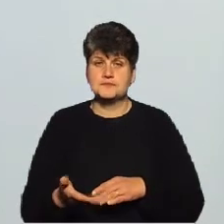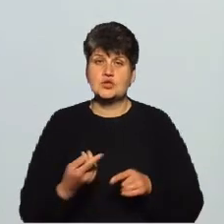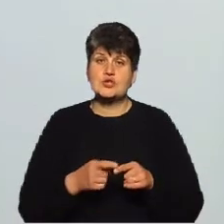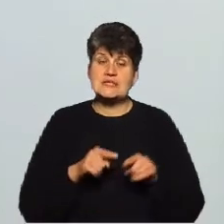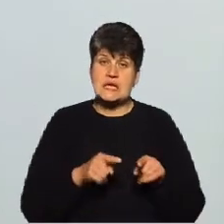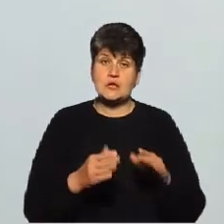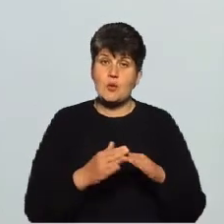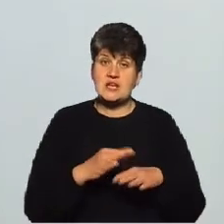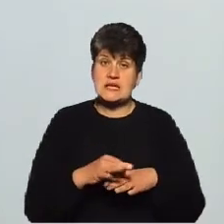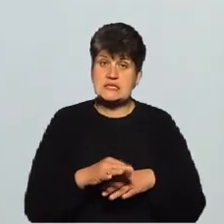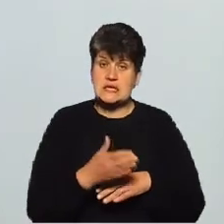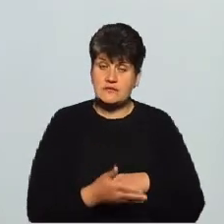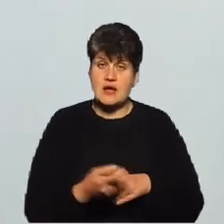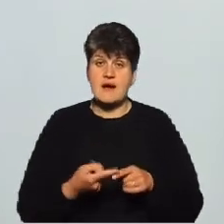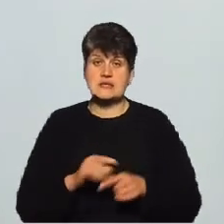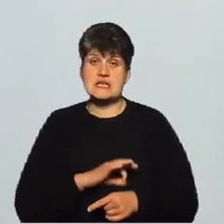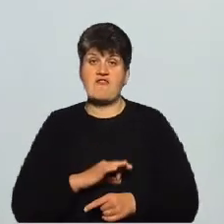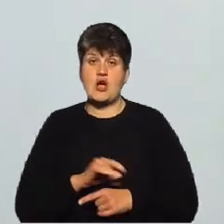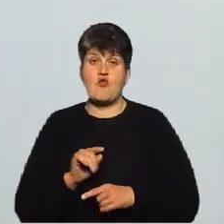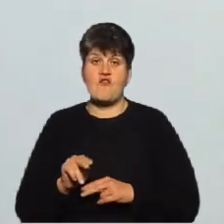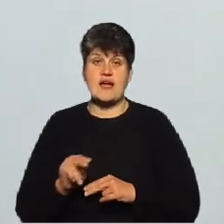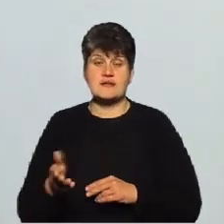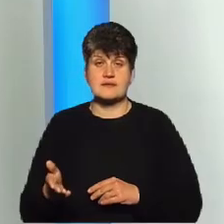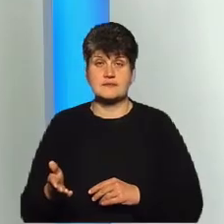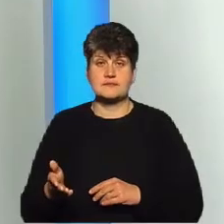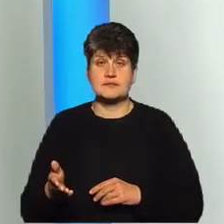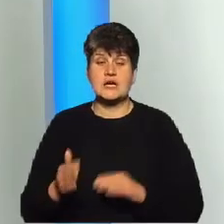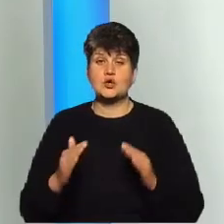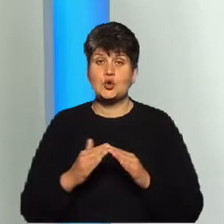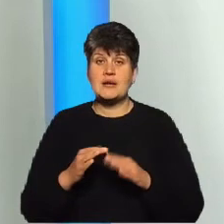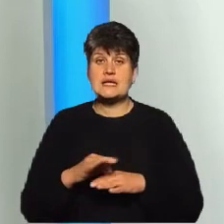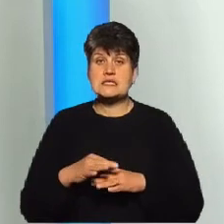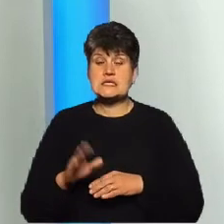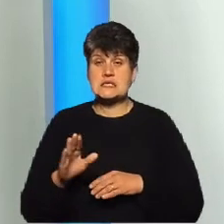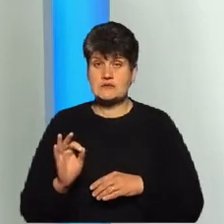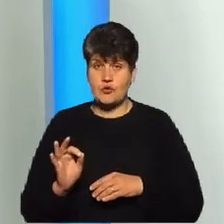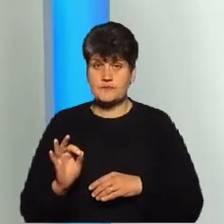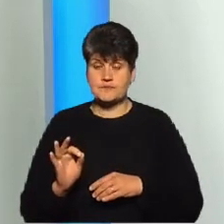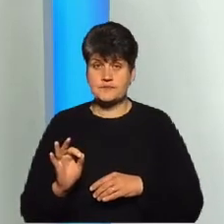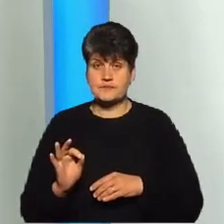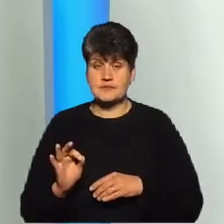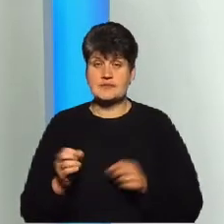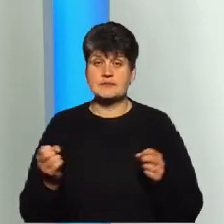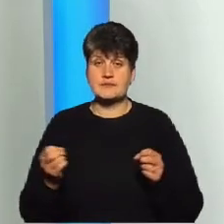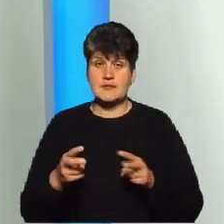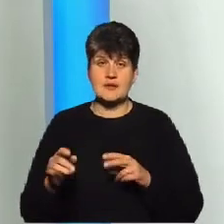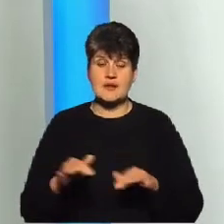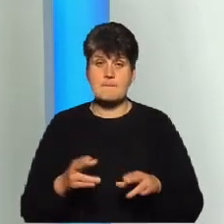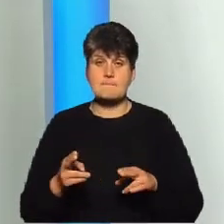а це, наприклад, виховання дитини? Ну, домашнє насильство – це умисні дії або